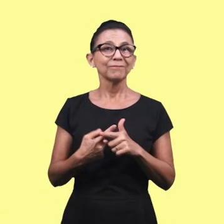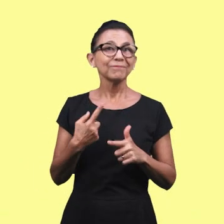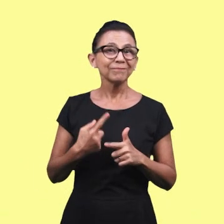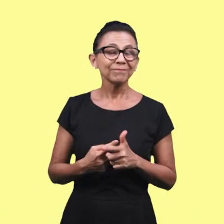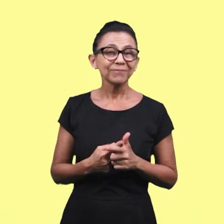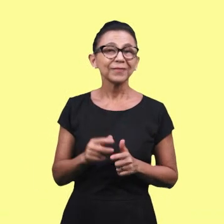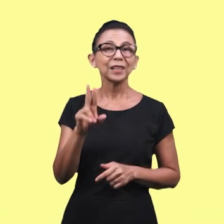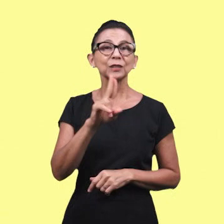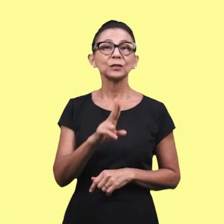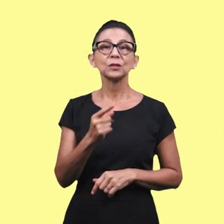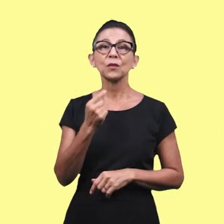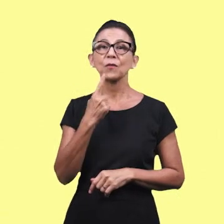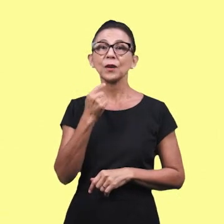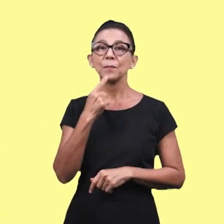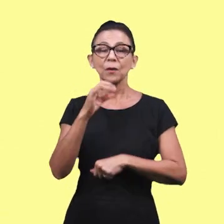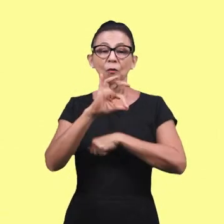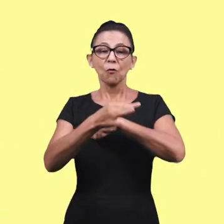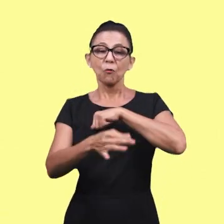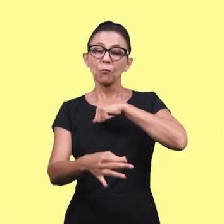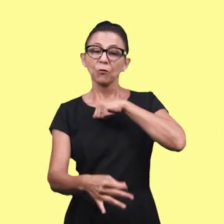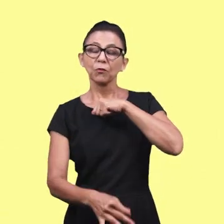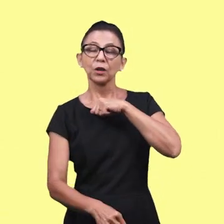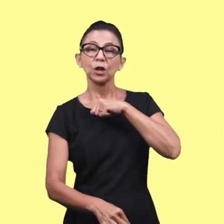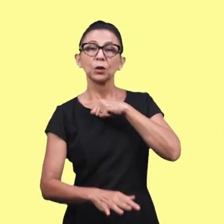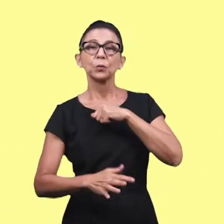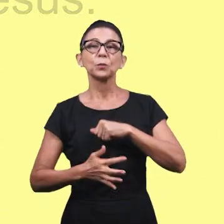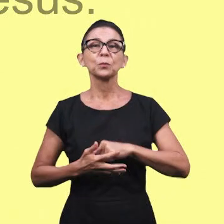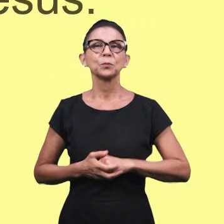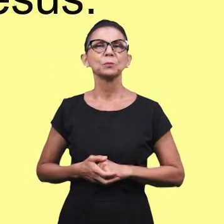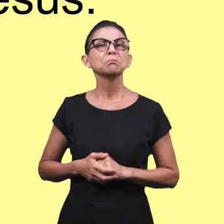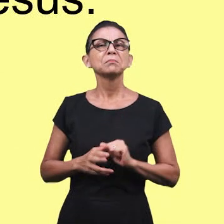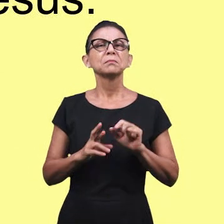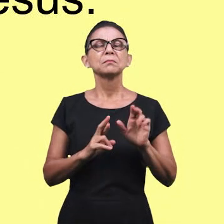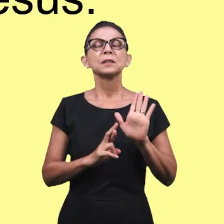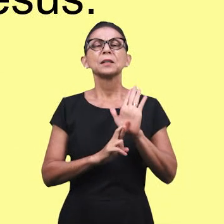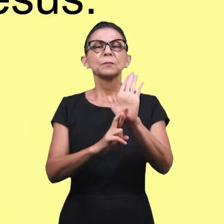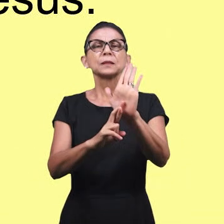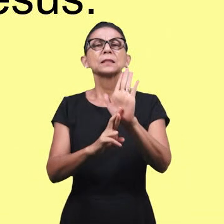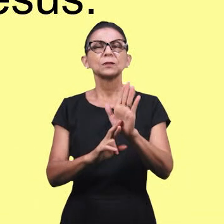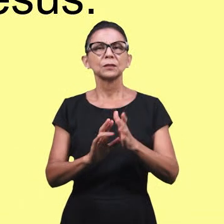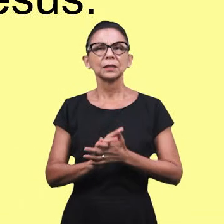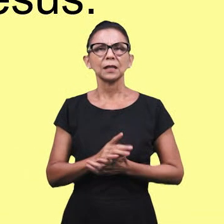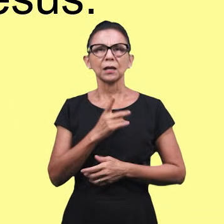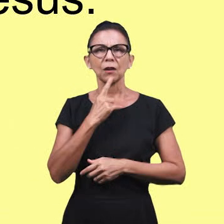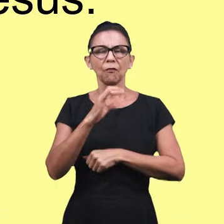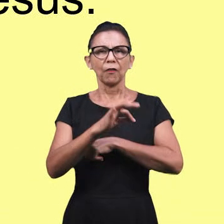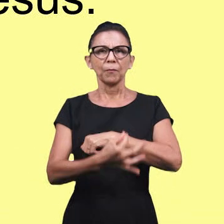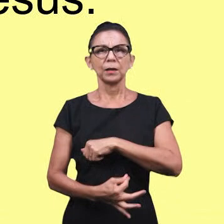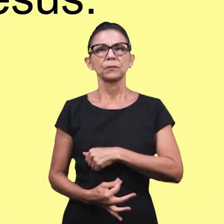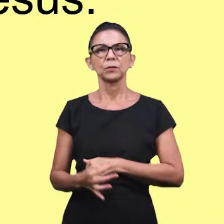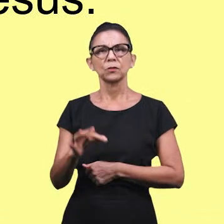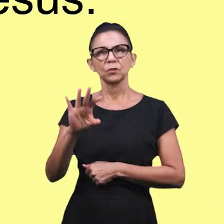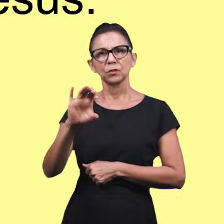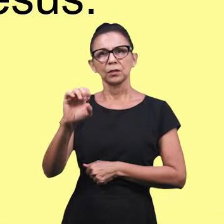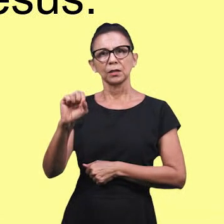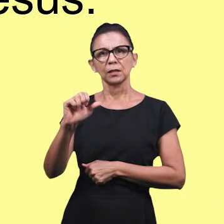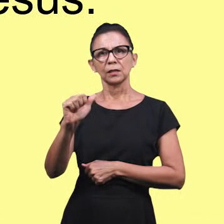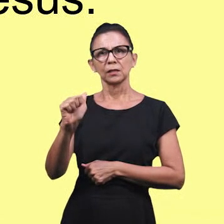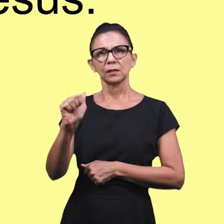Rahab de mettre le fil écarlate pointait vers quoi? Le fil écarlate